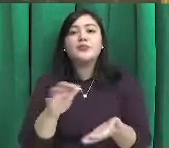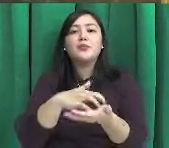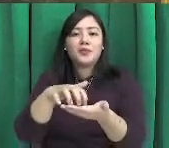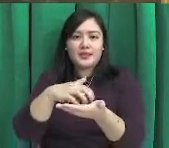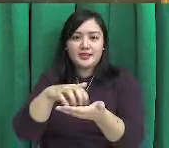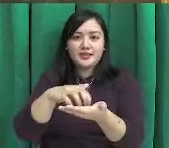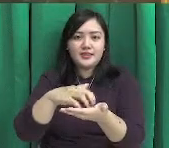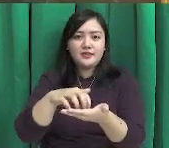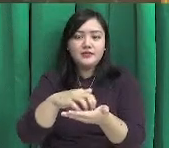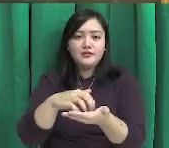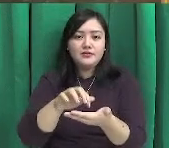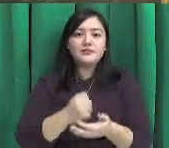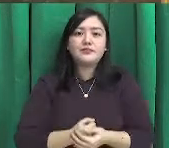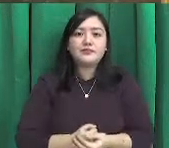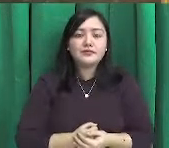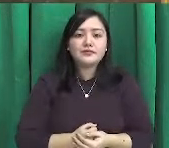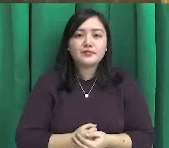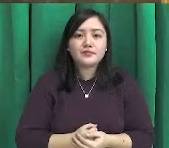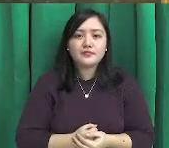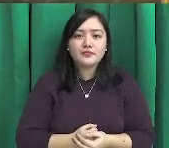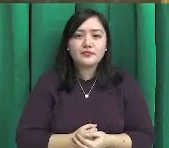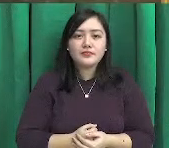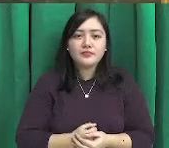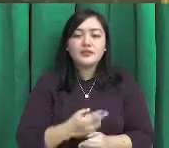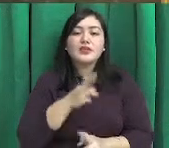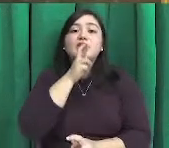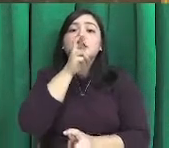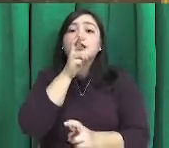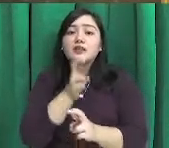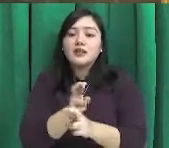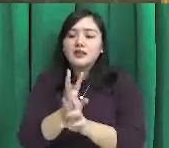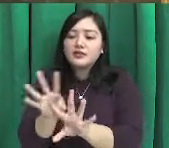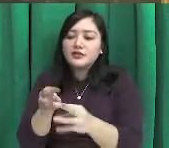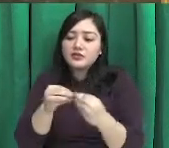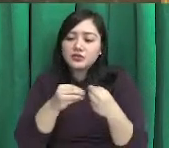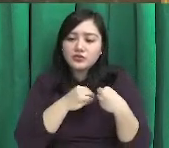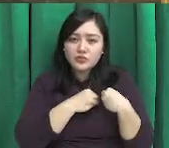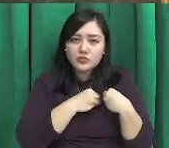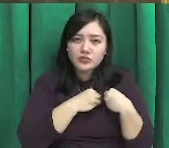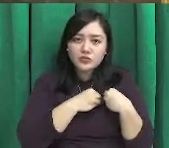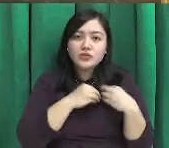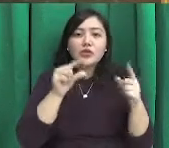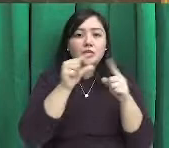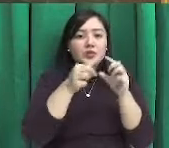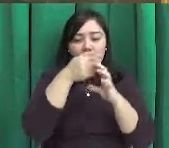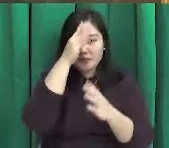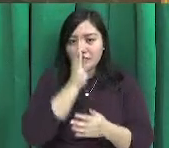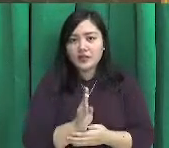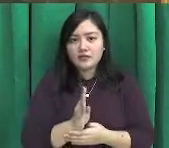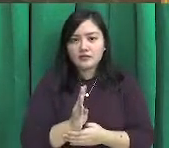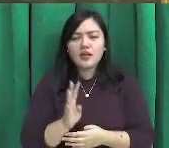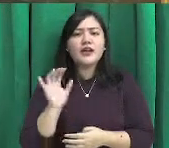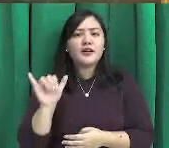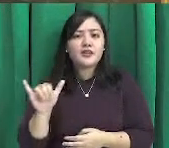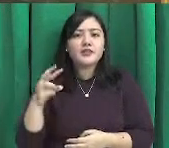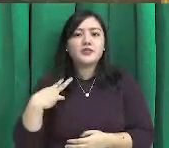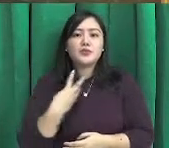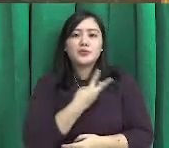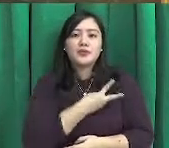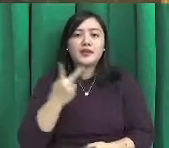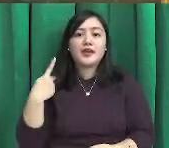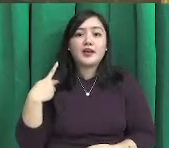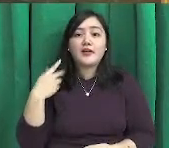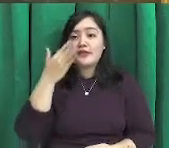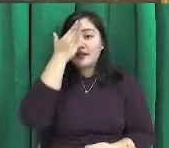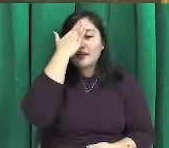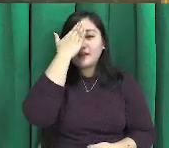natin yung tamang pagtanggap salita ng Diyos. We already have the knowledge .